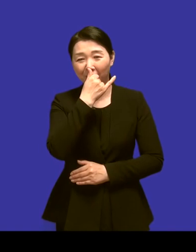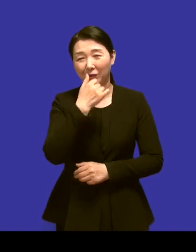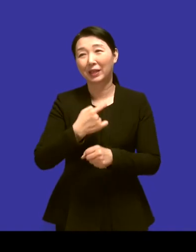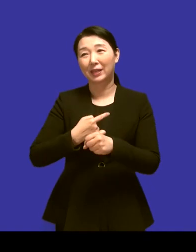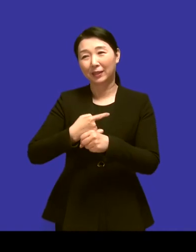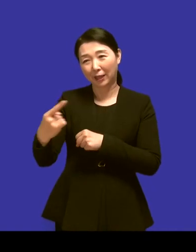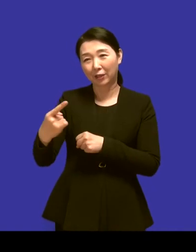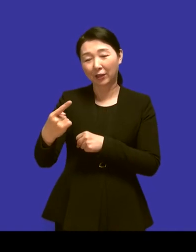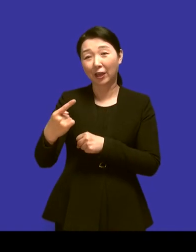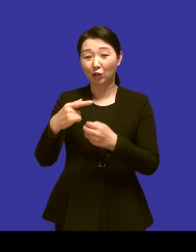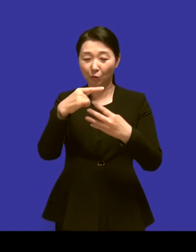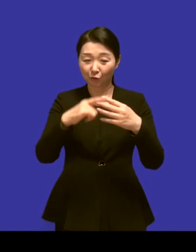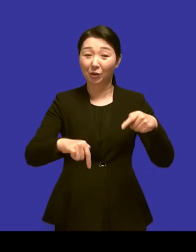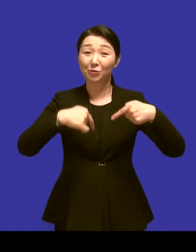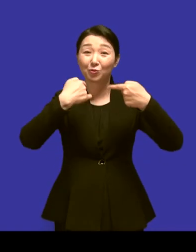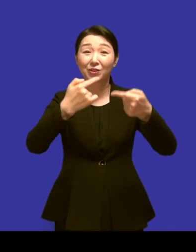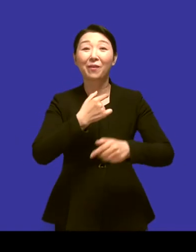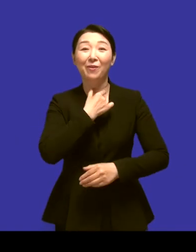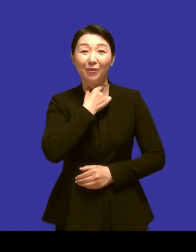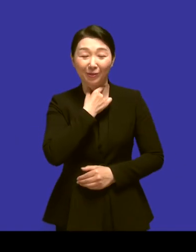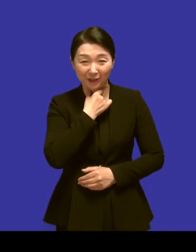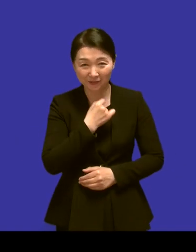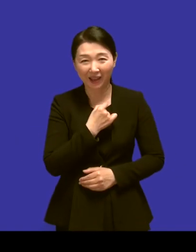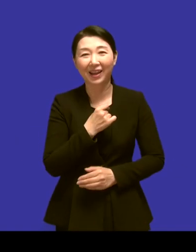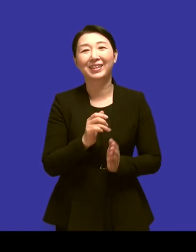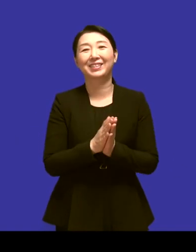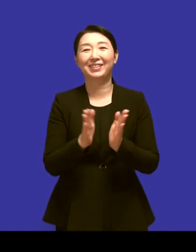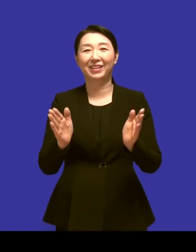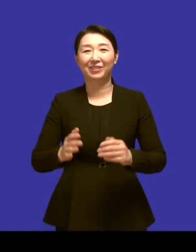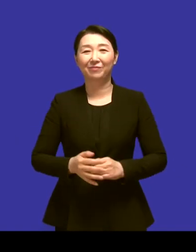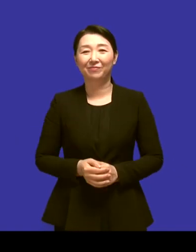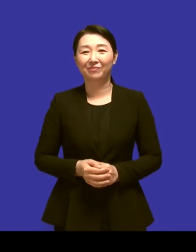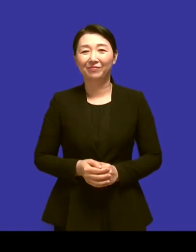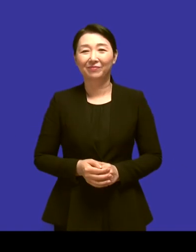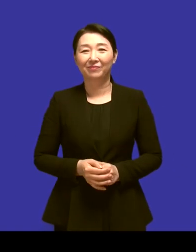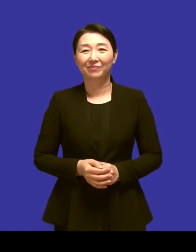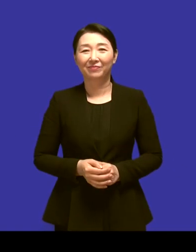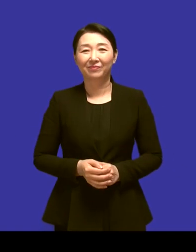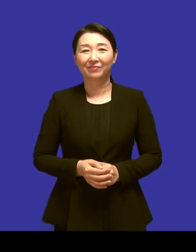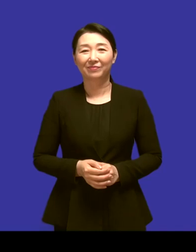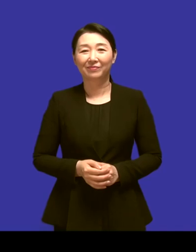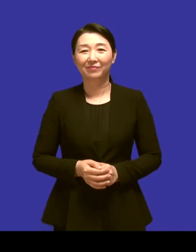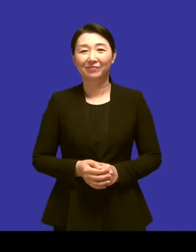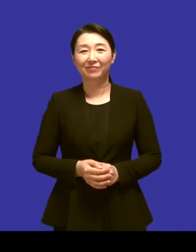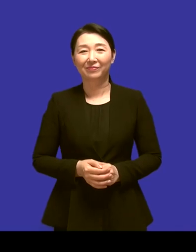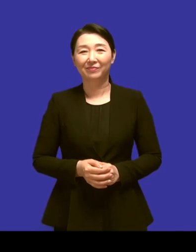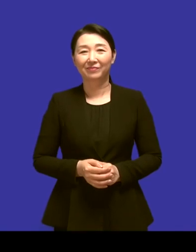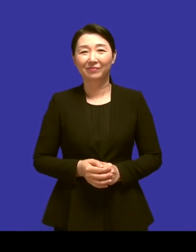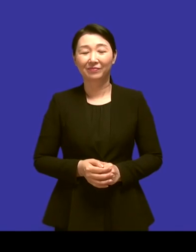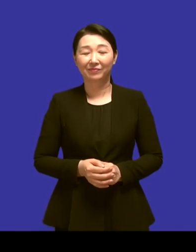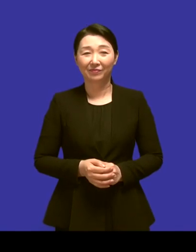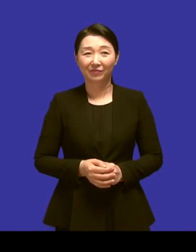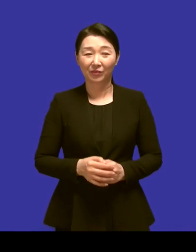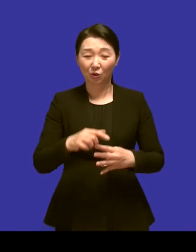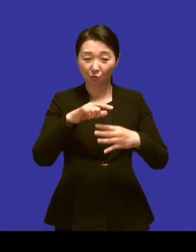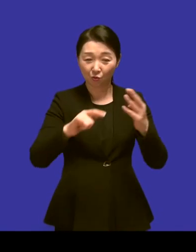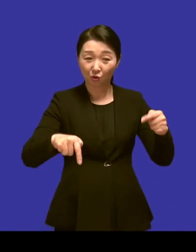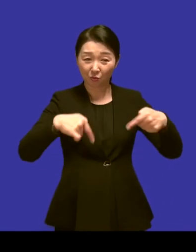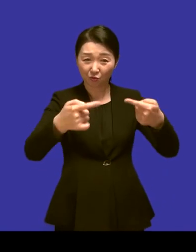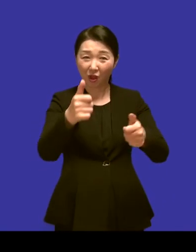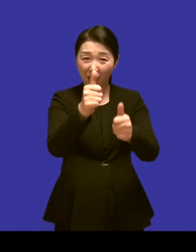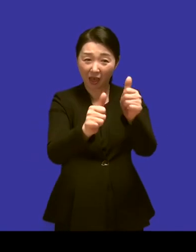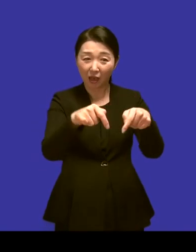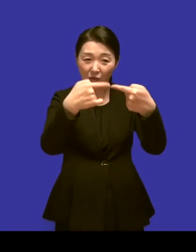내년에 쇼미더머니 나가야겠다 이런 마음으로 이제 시작을 이렇게 하게 돼서 지원을 하게 된 건데 하면서 이제